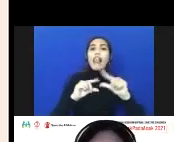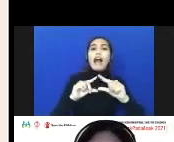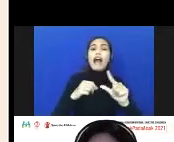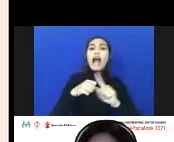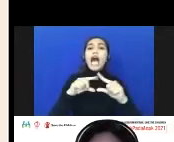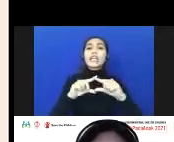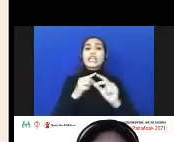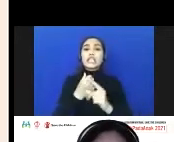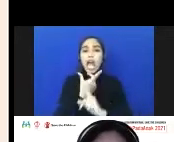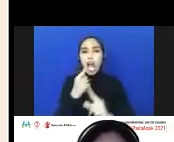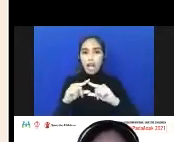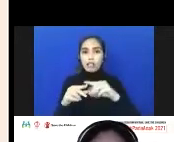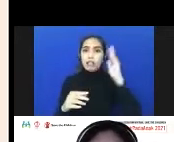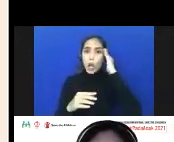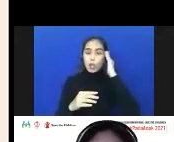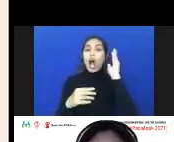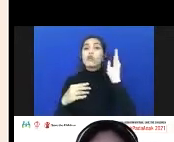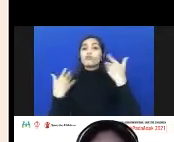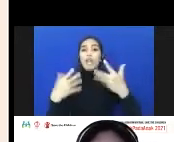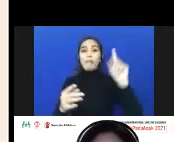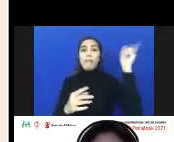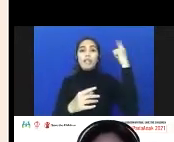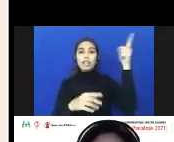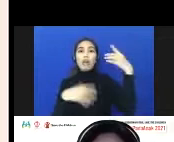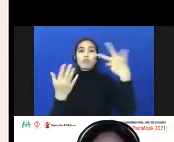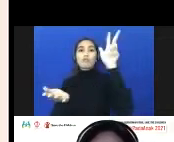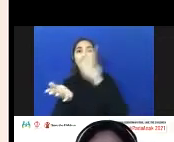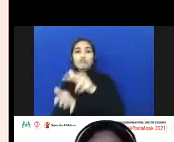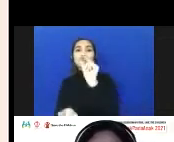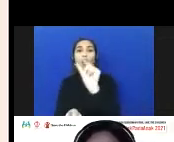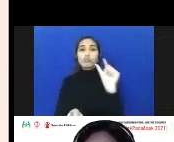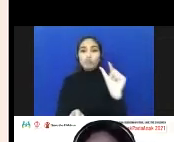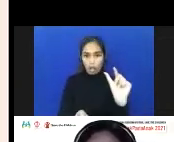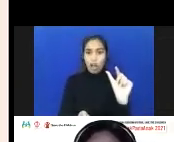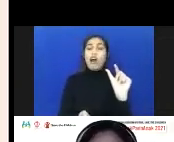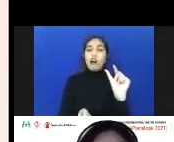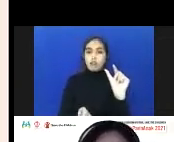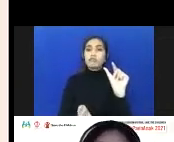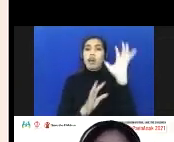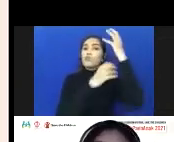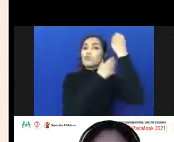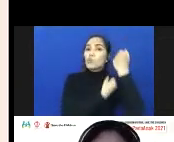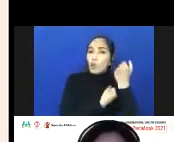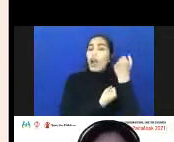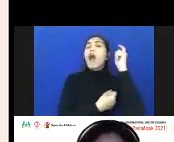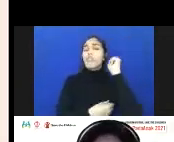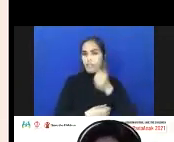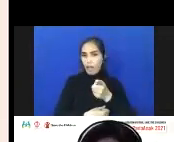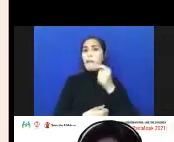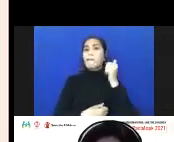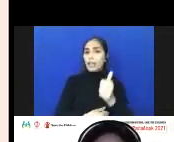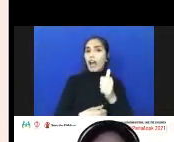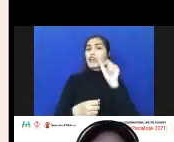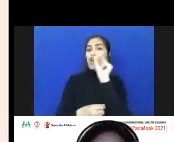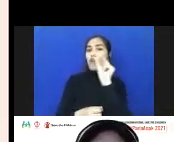sebagaimana kita ketahui bahwa pelaksanaan MTBS telah dilindungi oleh regulasi yang ada di